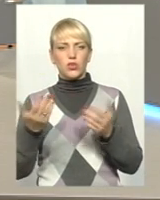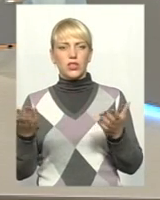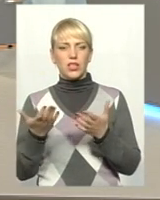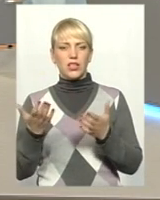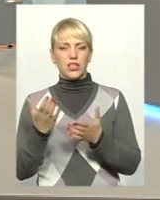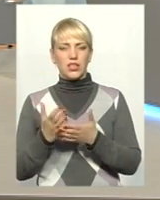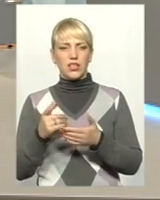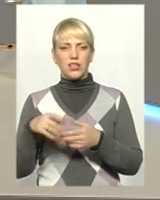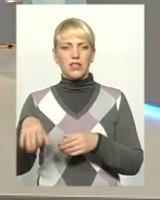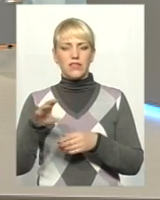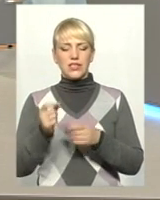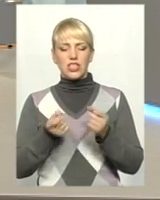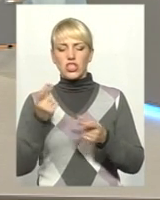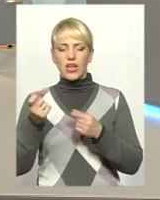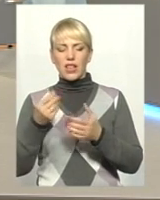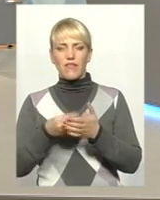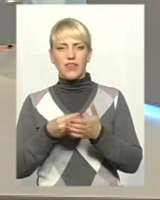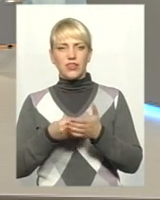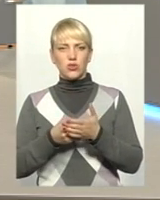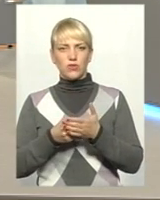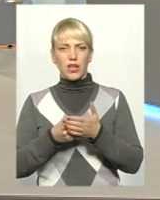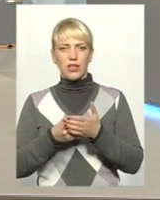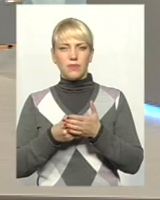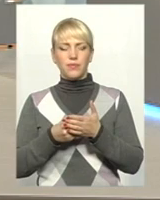там вказуються всі джерела фінансування. І